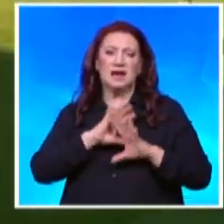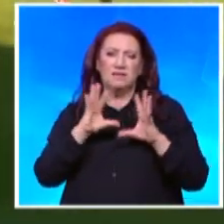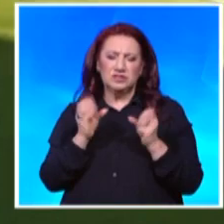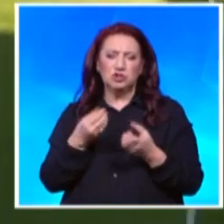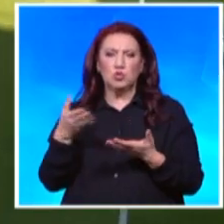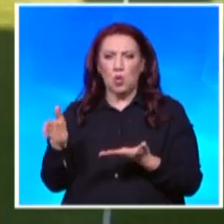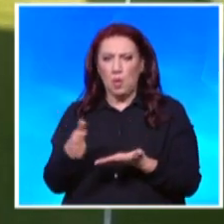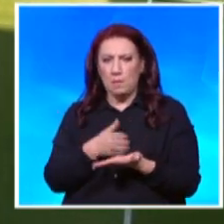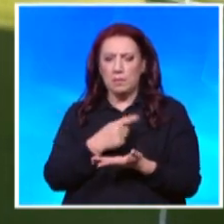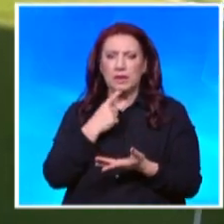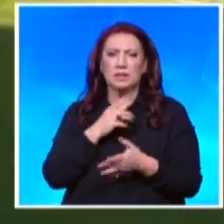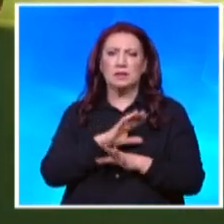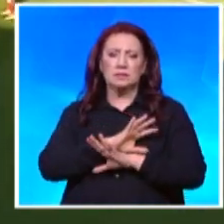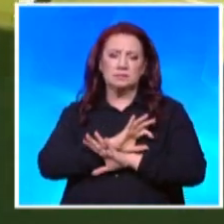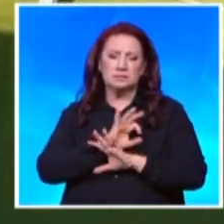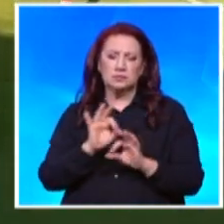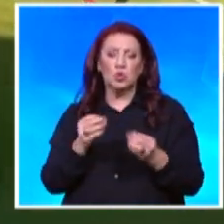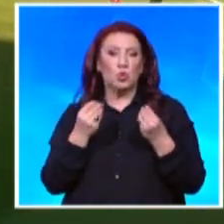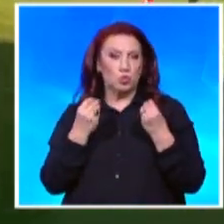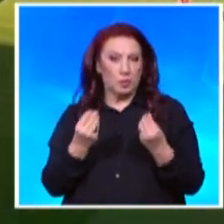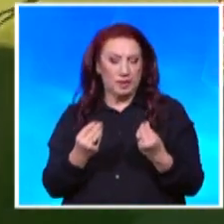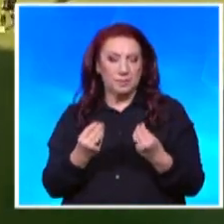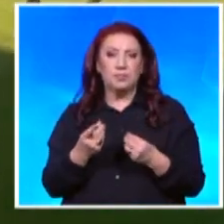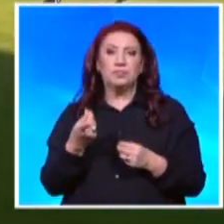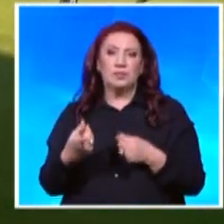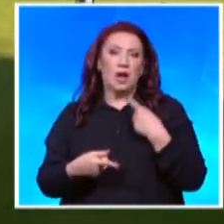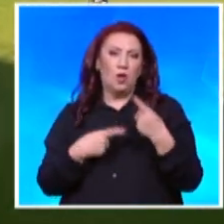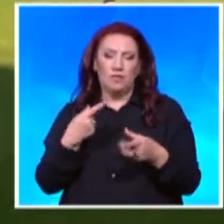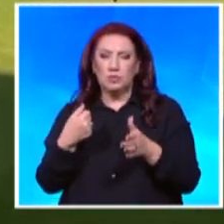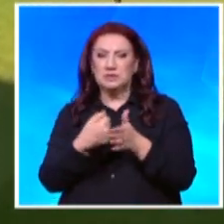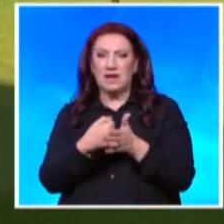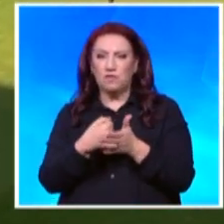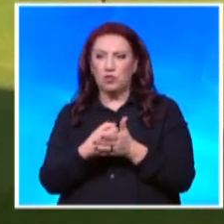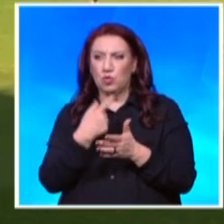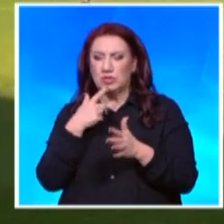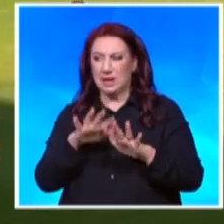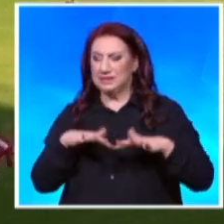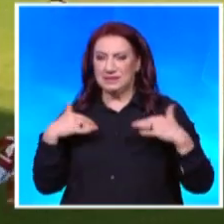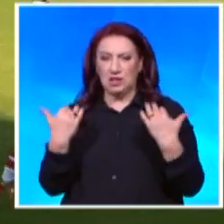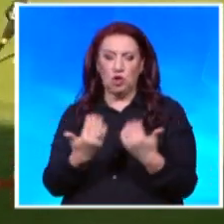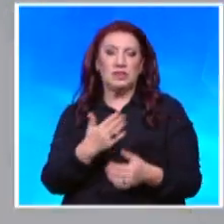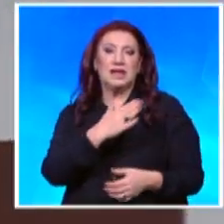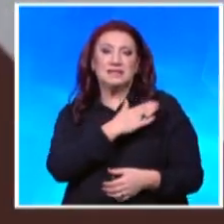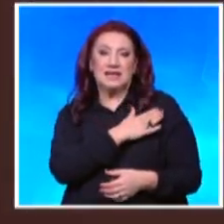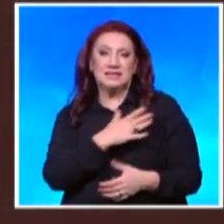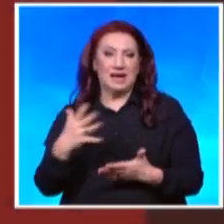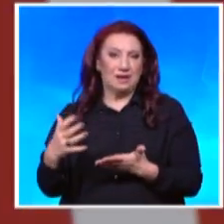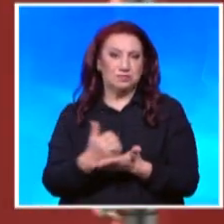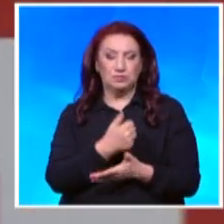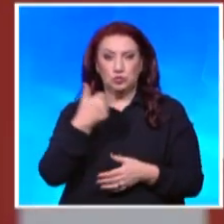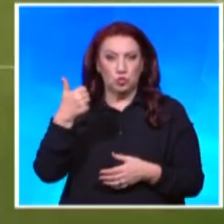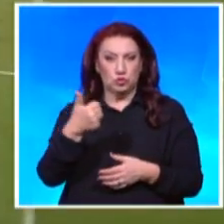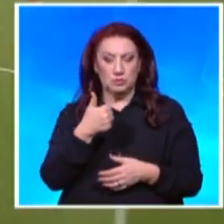премина абсолютно под тона на ферплея. А иначе, говоряки пък за футболния терен, ЦСКА успя да стигне до успеха с попадение в